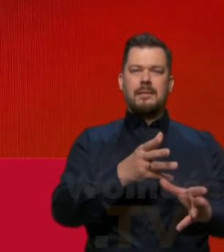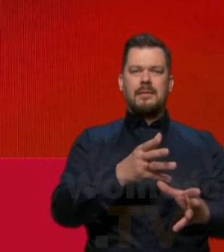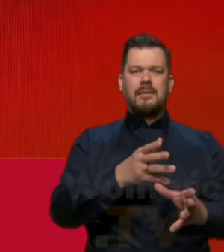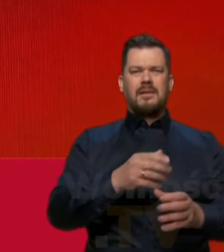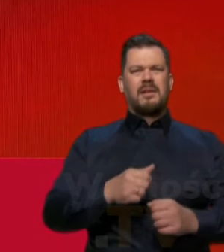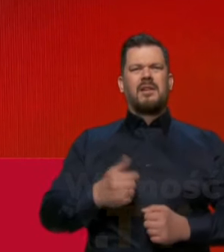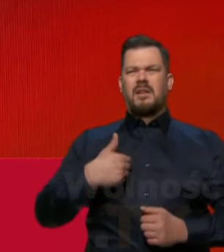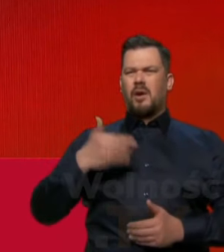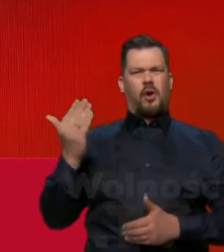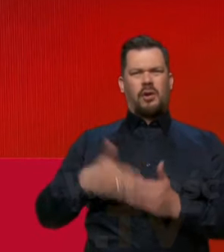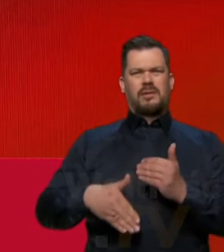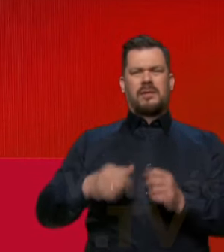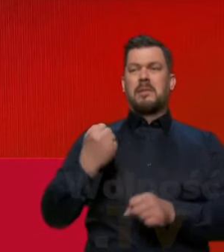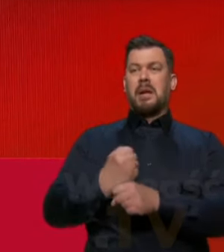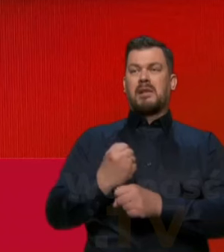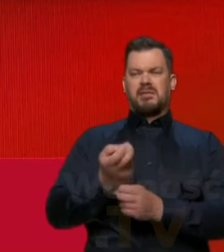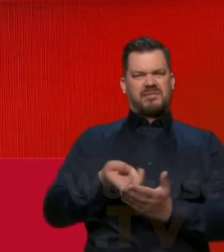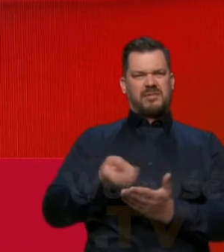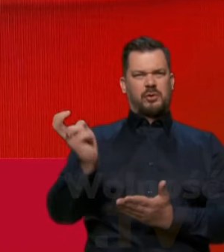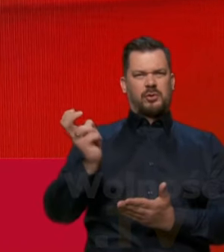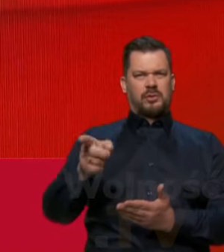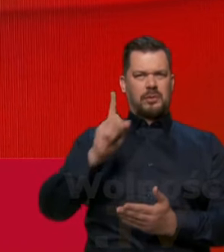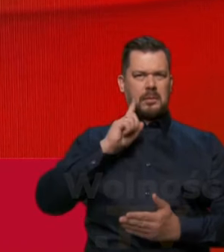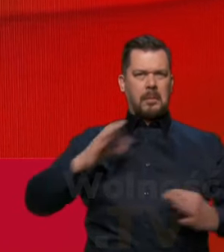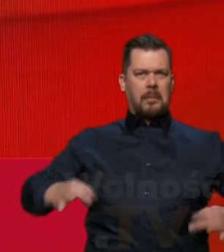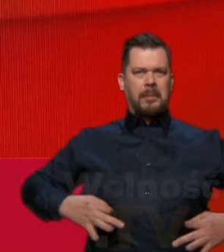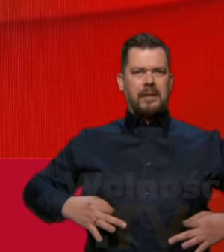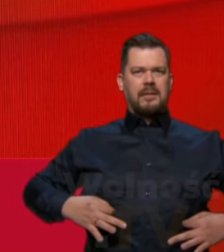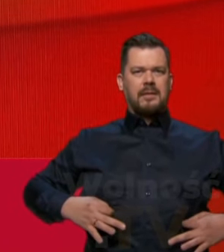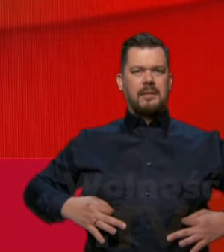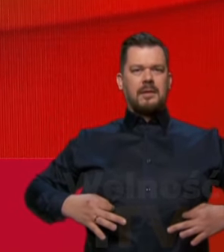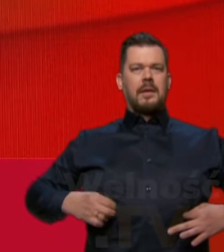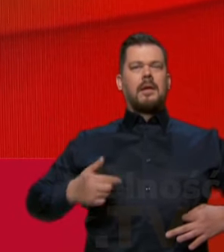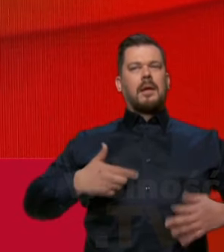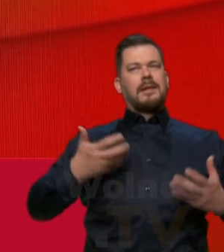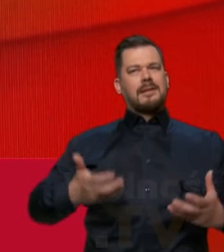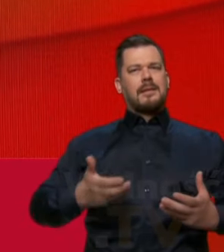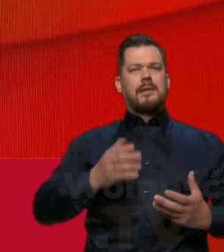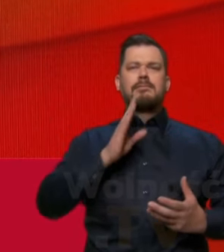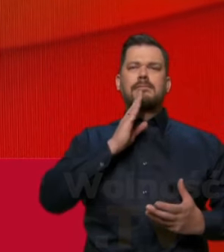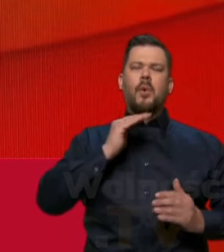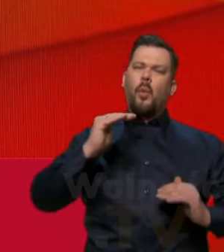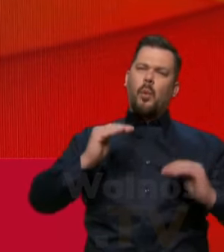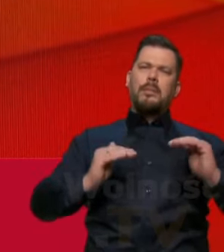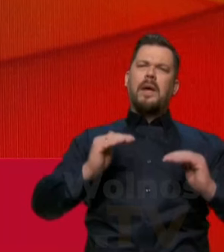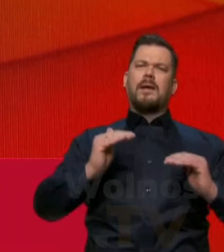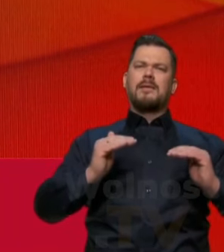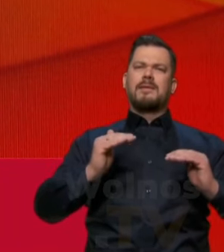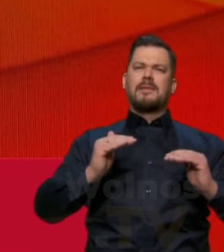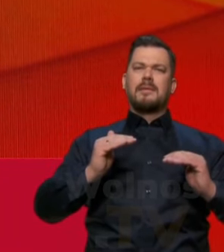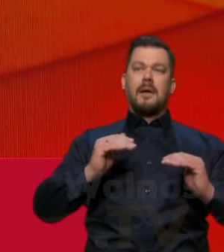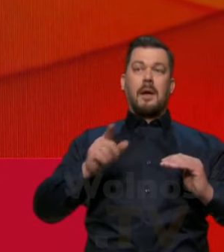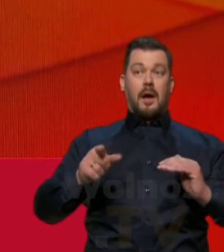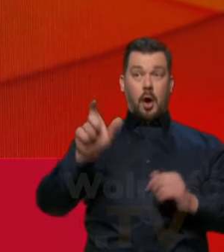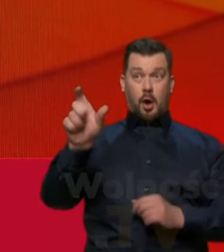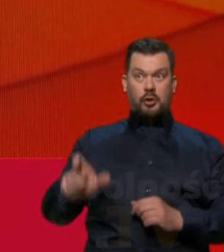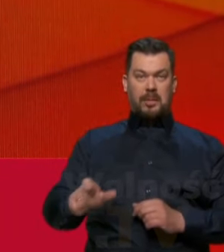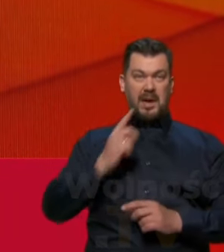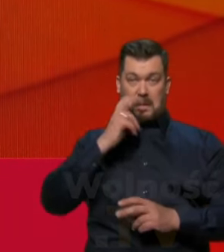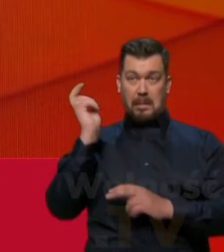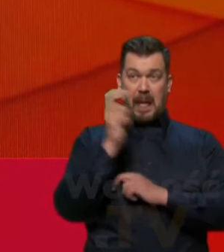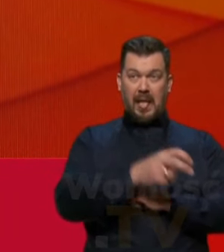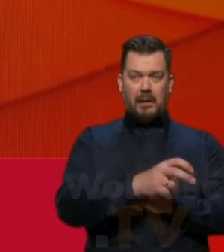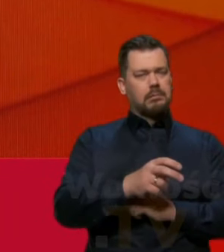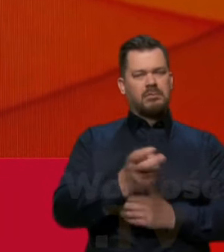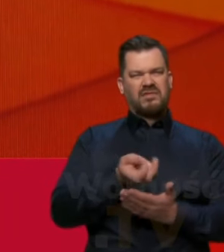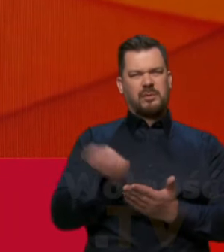zakończę pracę z tym panem, dlatego że ja się staram zachować pewien umiar i na takie osoby nie ma miejsca. Jeśli